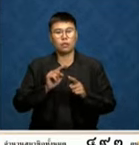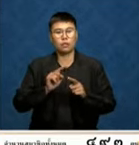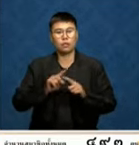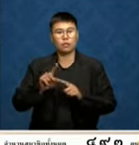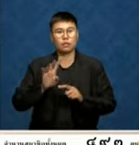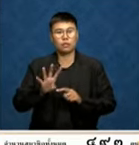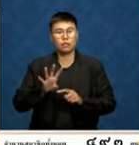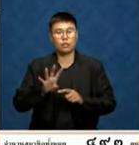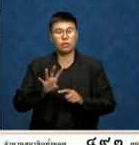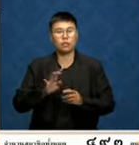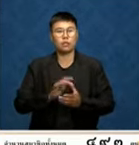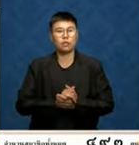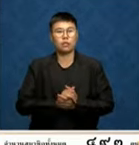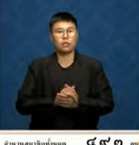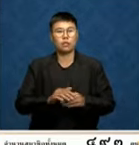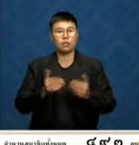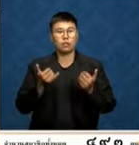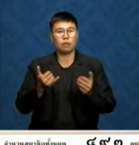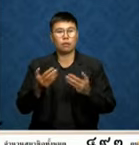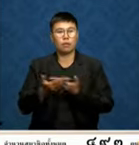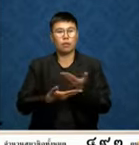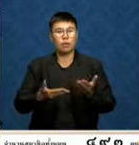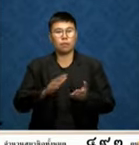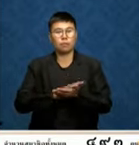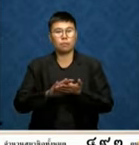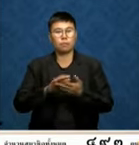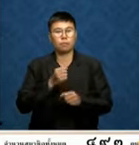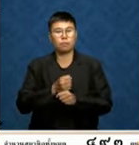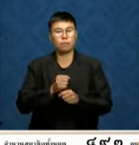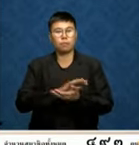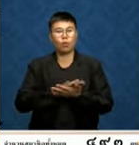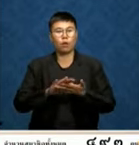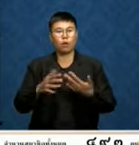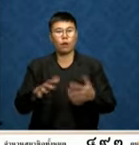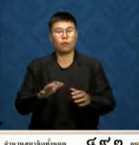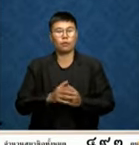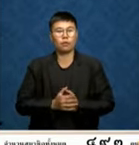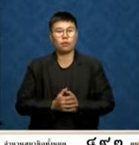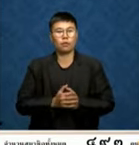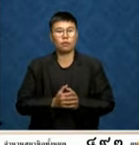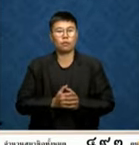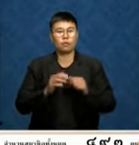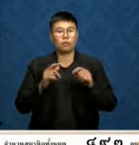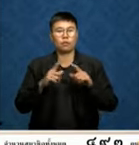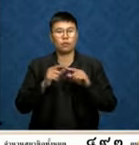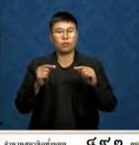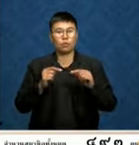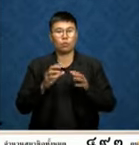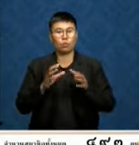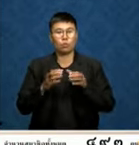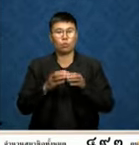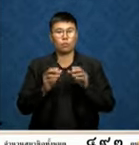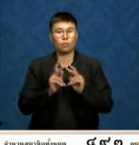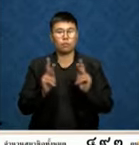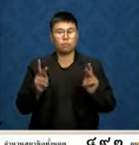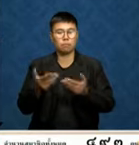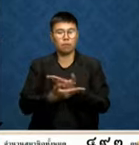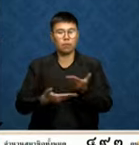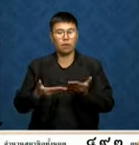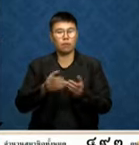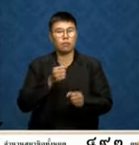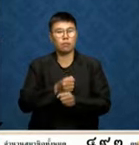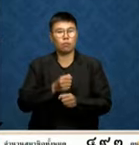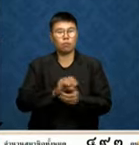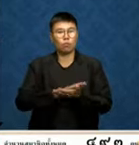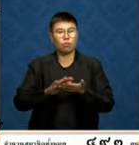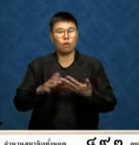แล้วครับท่านสมาชิกครับการพิจารณาเรื่องที่คณะกรรมการพิจารณาเสร็จแล้ว